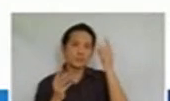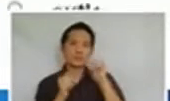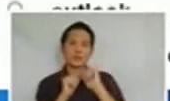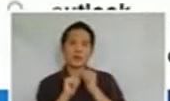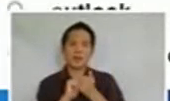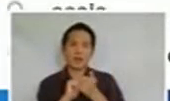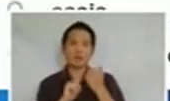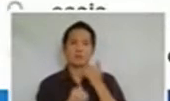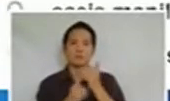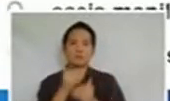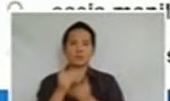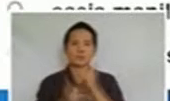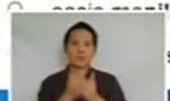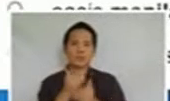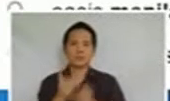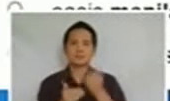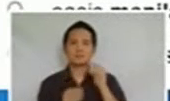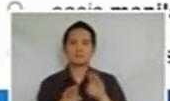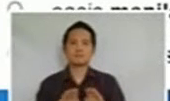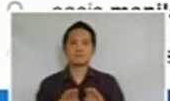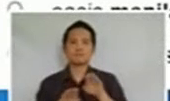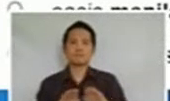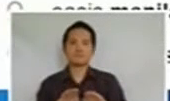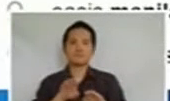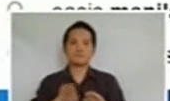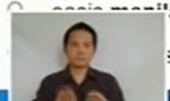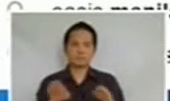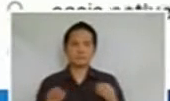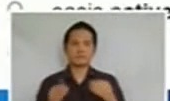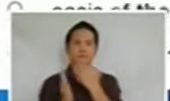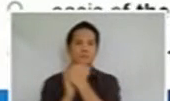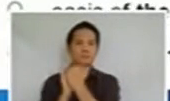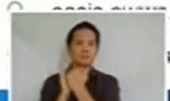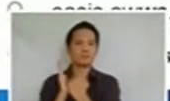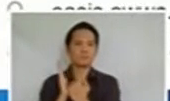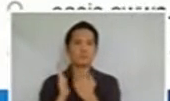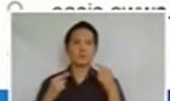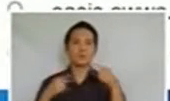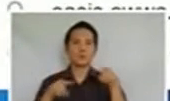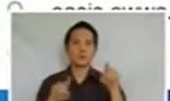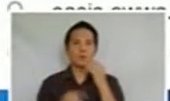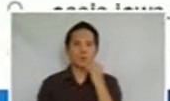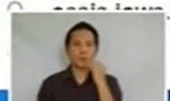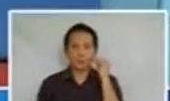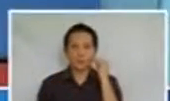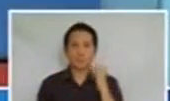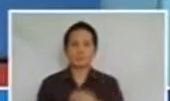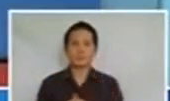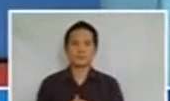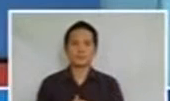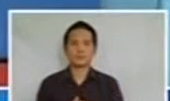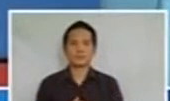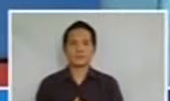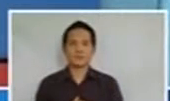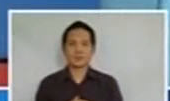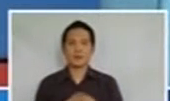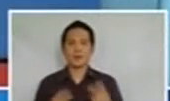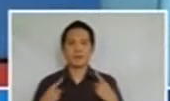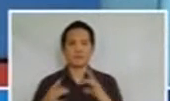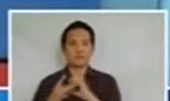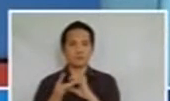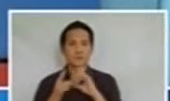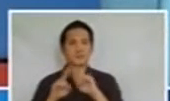sa kanilang mga home destination. Opo, ASEC, para po sa kalinawan ng lahat, ito po